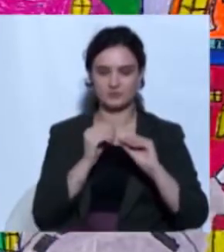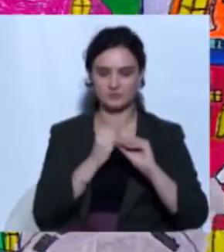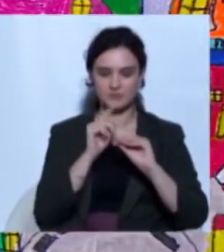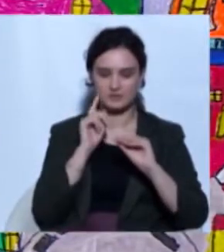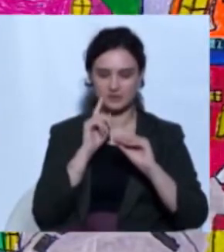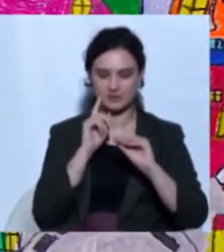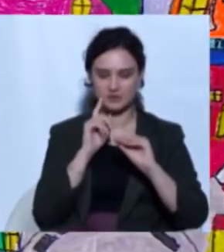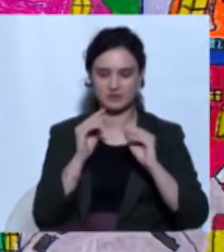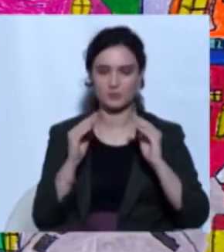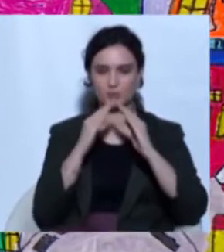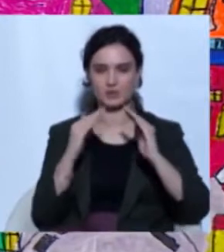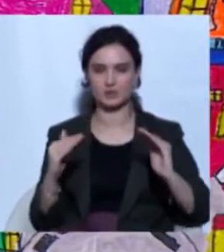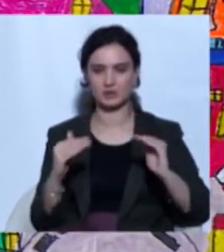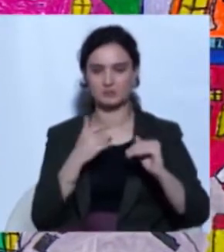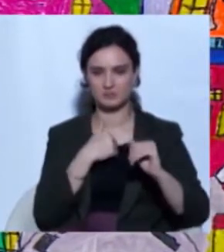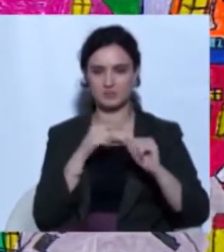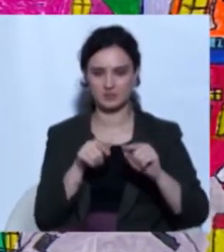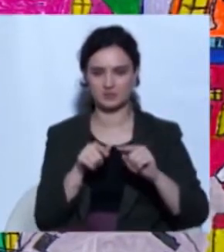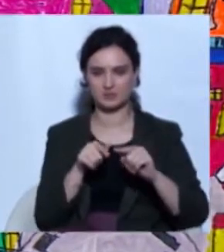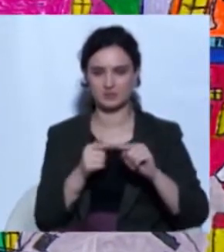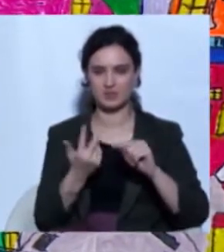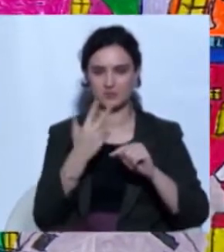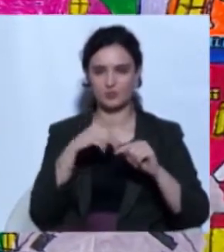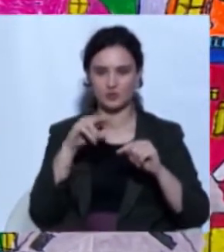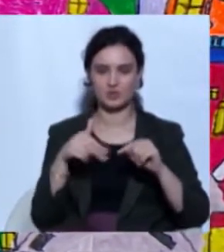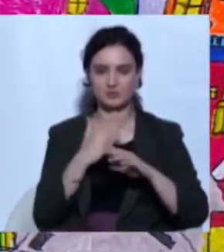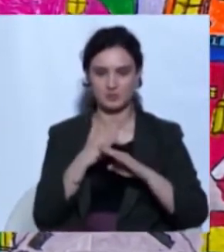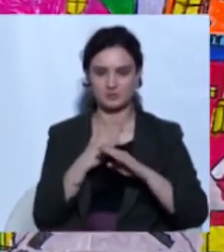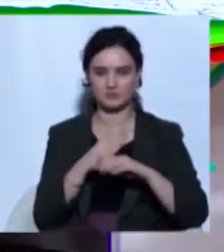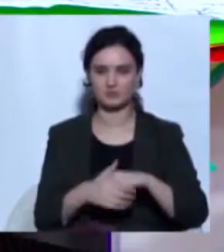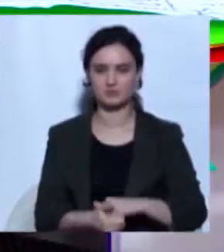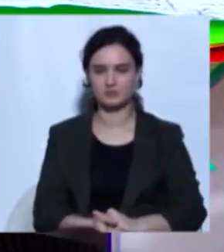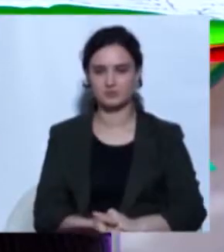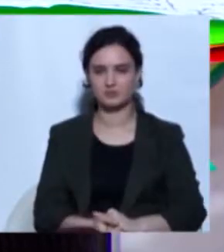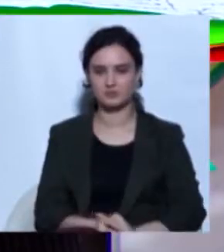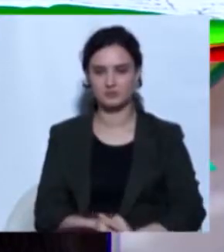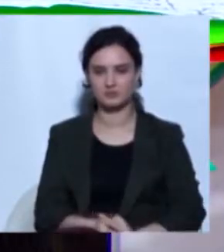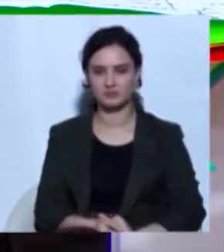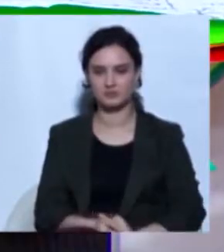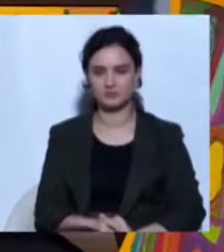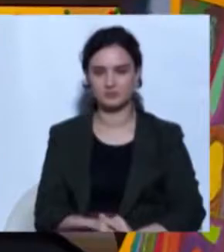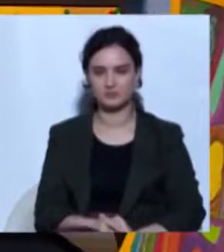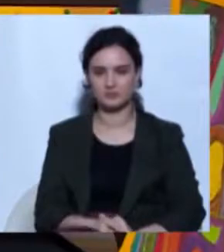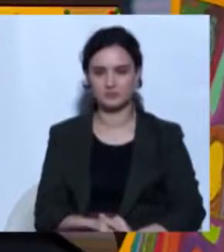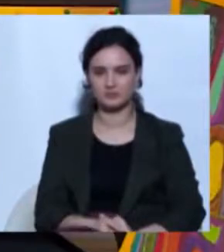მწვანე სამკუთხედი. მე აქ გამოჭრილი მაქვს ეს ყველაფერი.